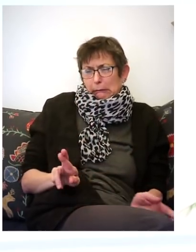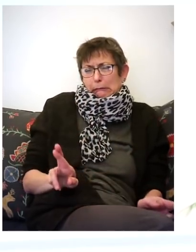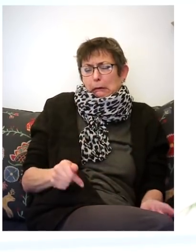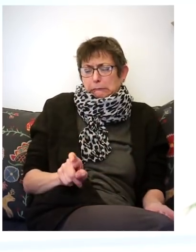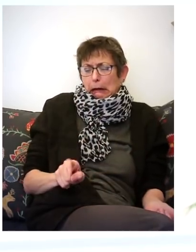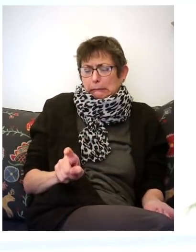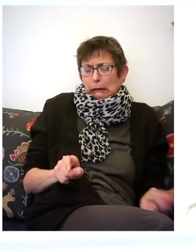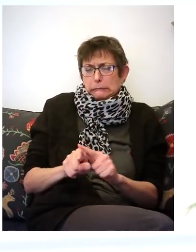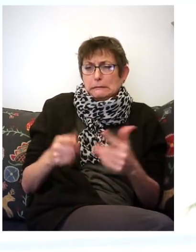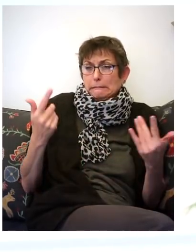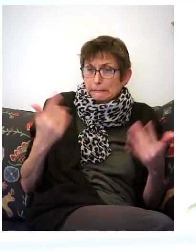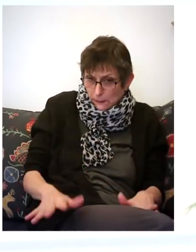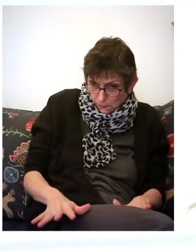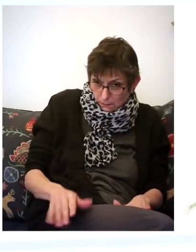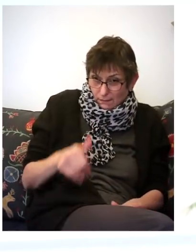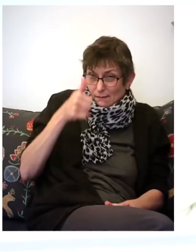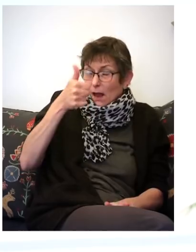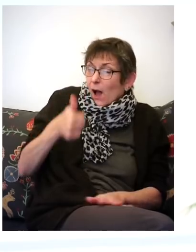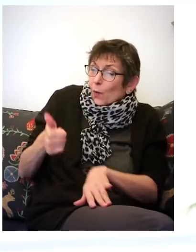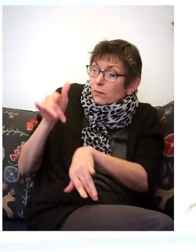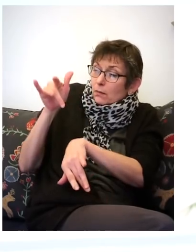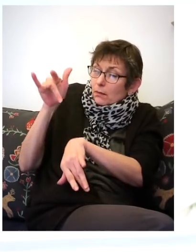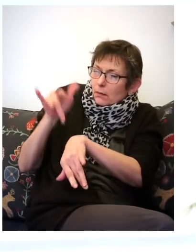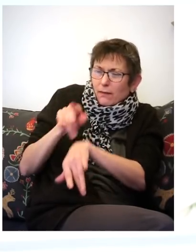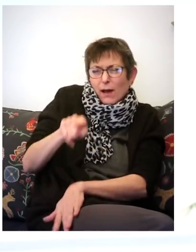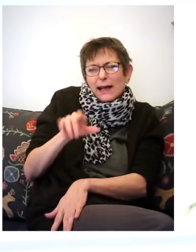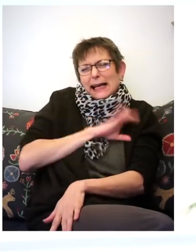cette unique recherche, je vous le demande vraiment d'essayer une fois, vous allez